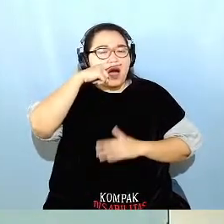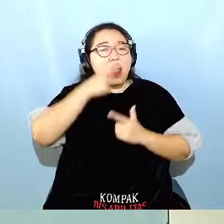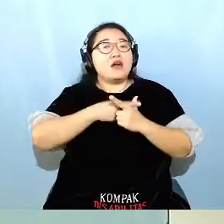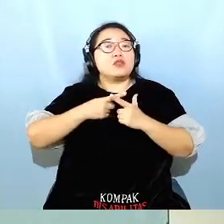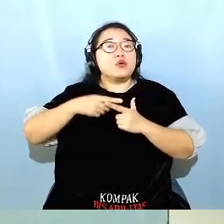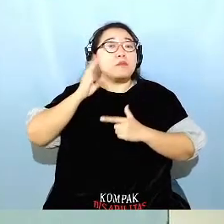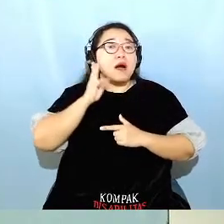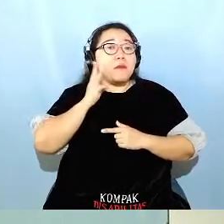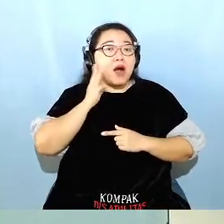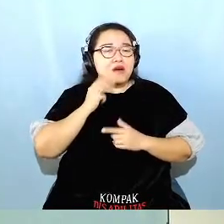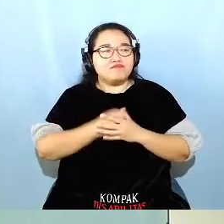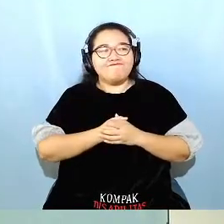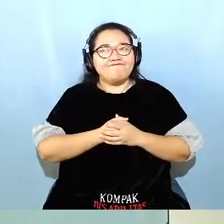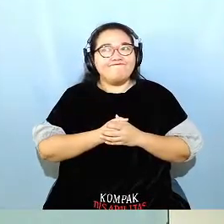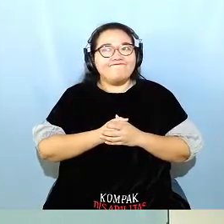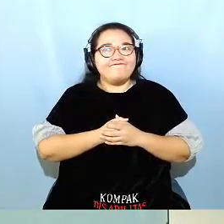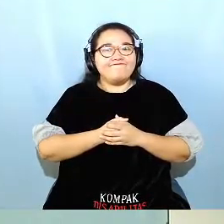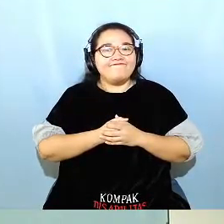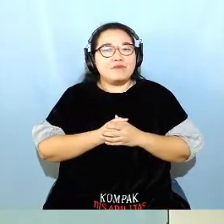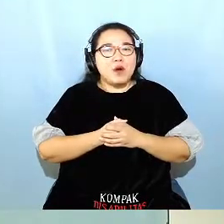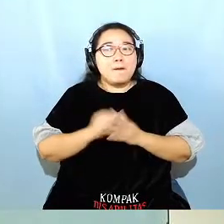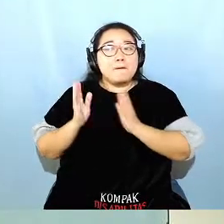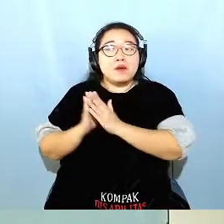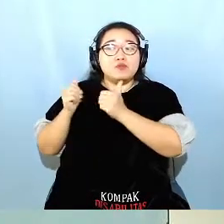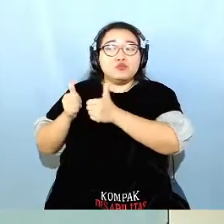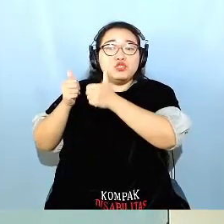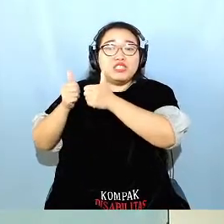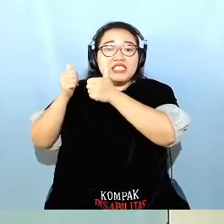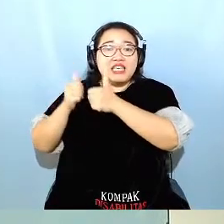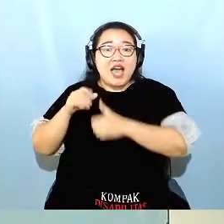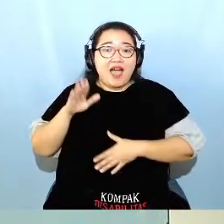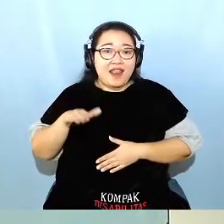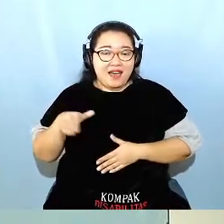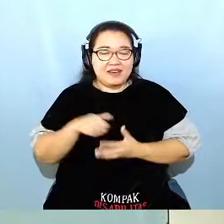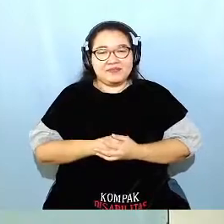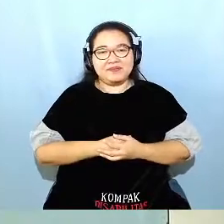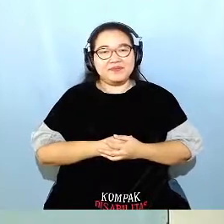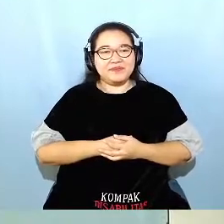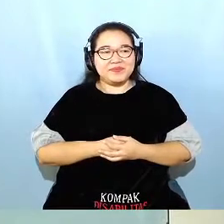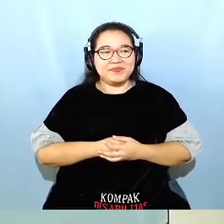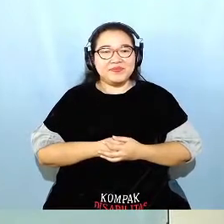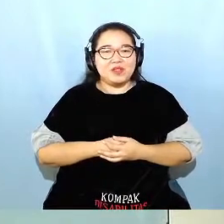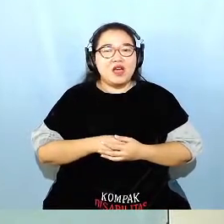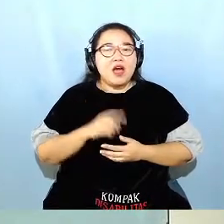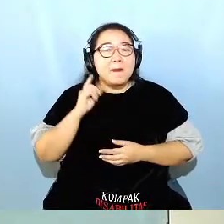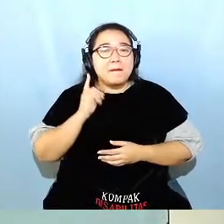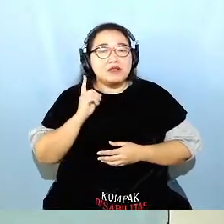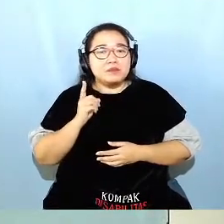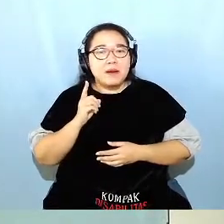baik. Tahun lalu kamu rankingnya 20, sekarang rankingnya 15. Wah, sudah